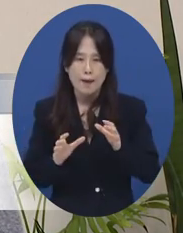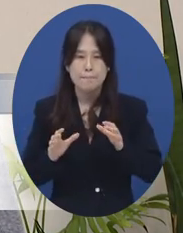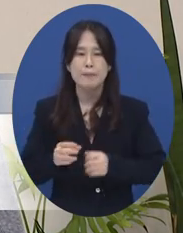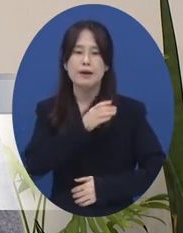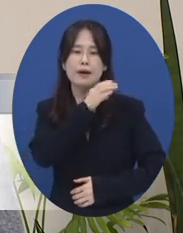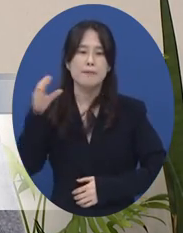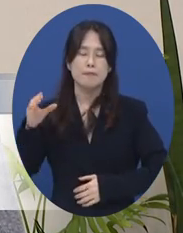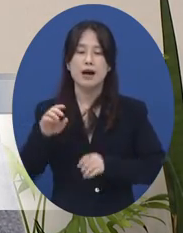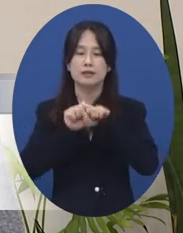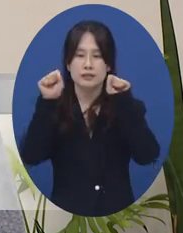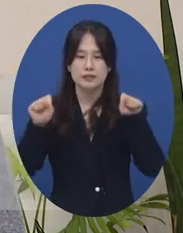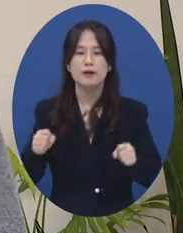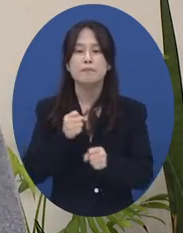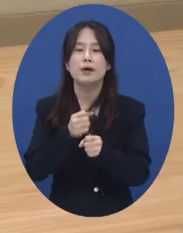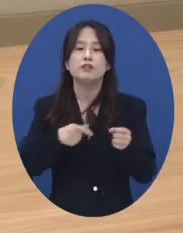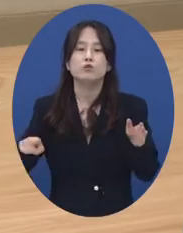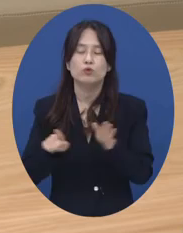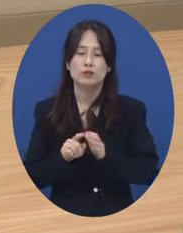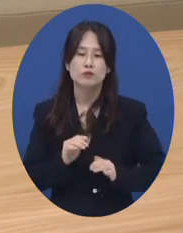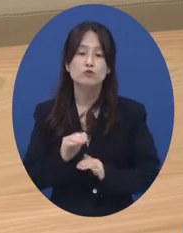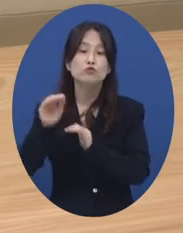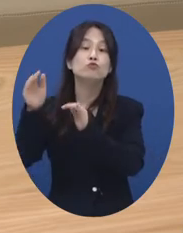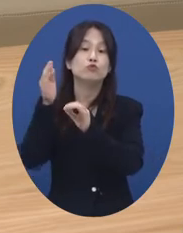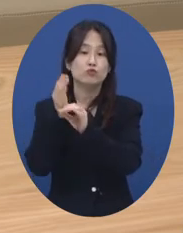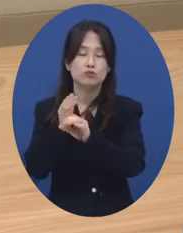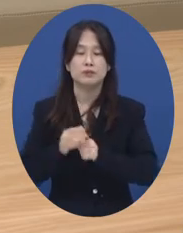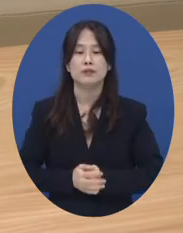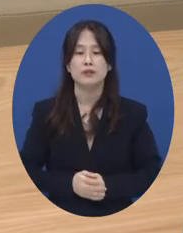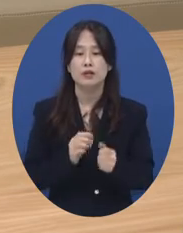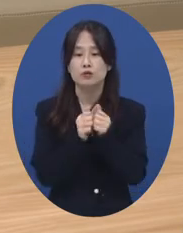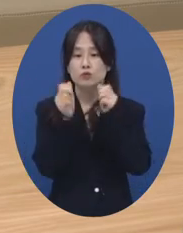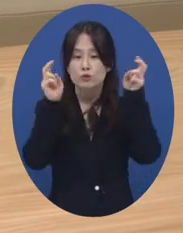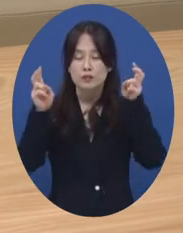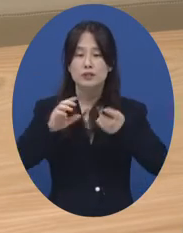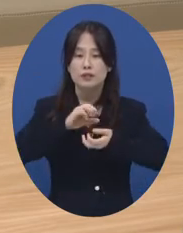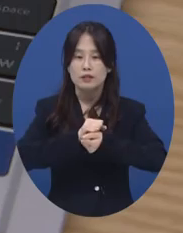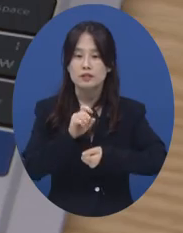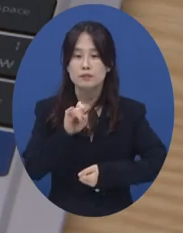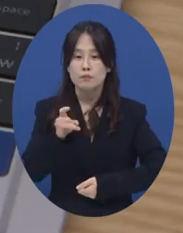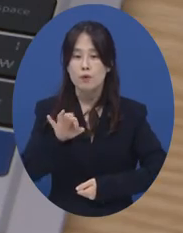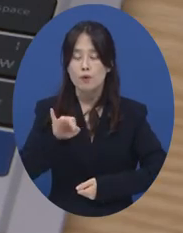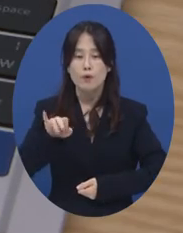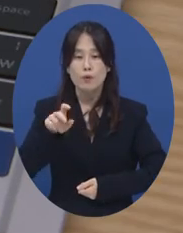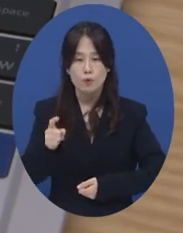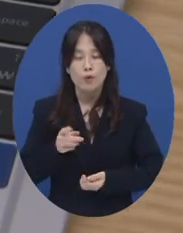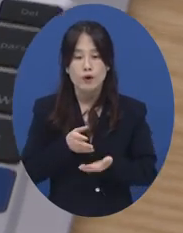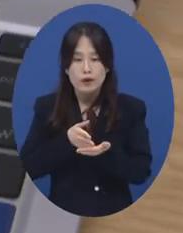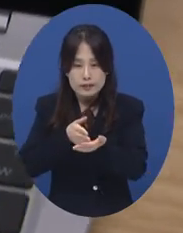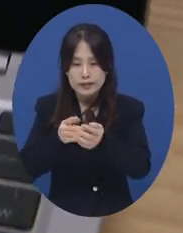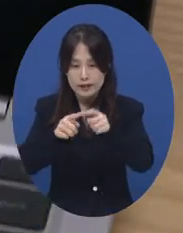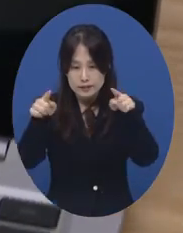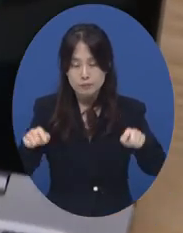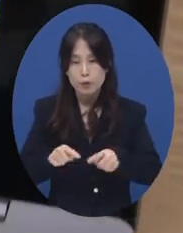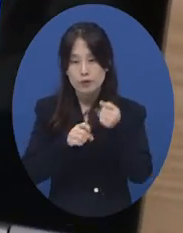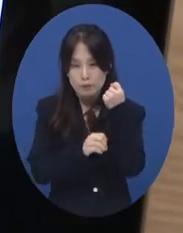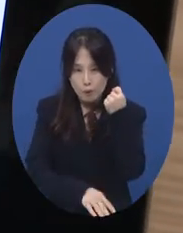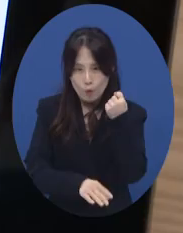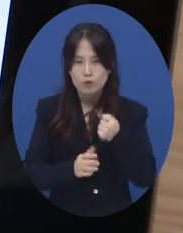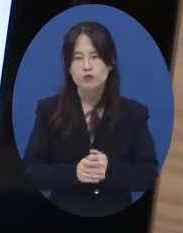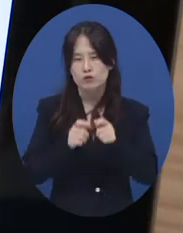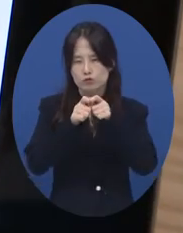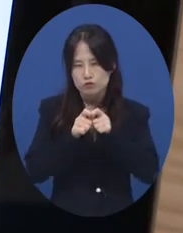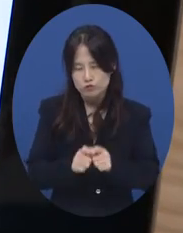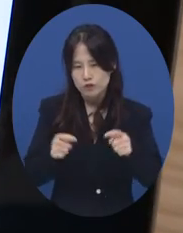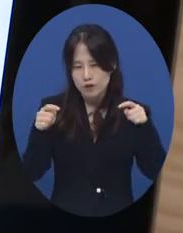이래 이번 사업을 추진하게 되었습니다 경기도 출시 캐서 는 nhn 페이 코 컨소시엄에 제안서를 바탕으로 구체적인